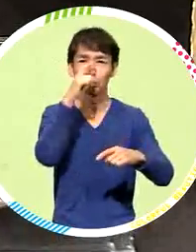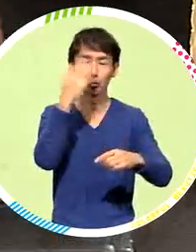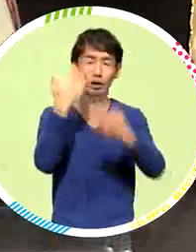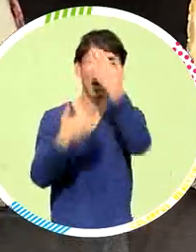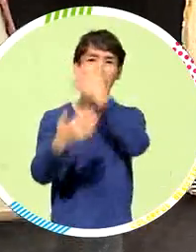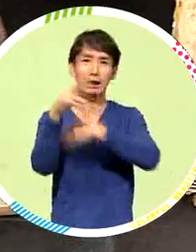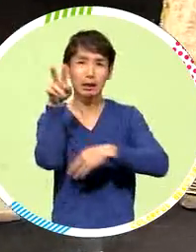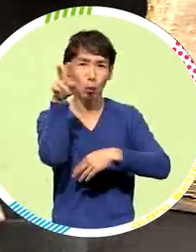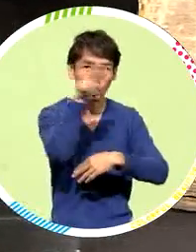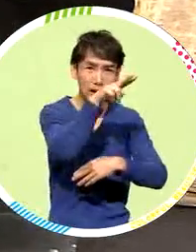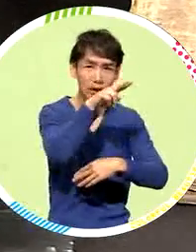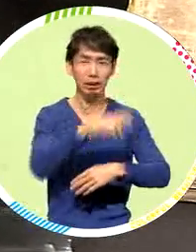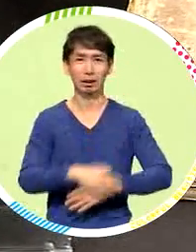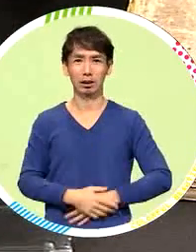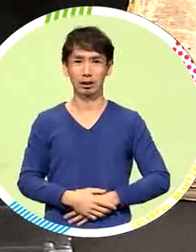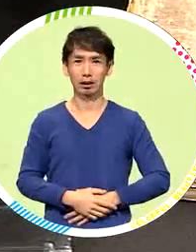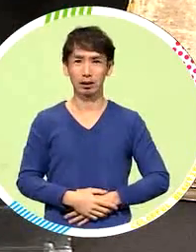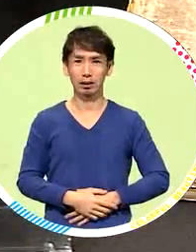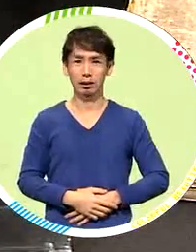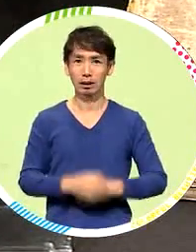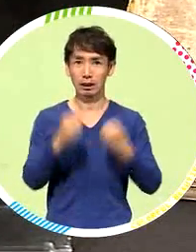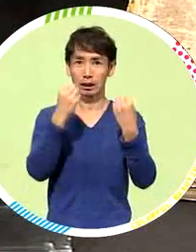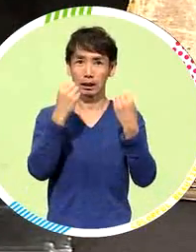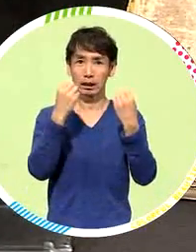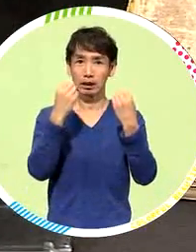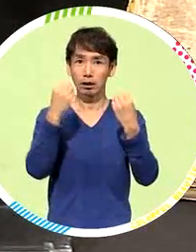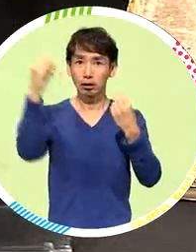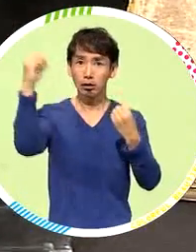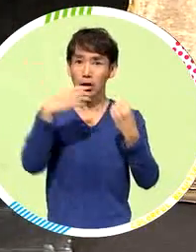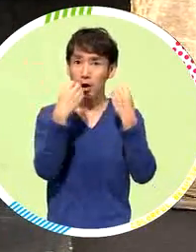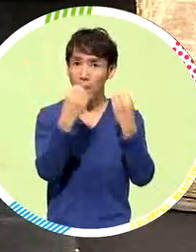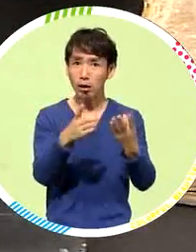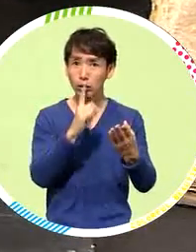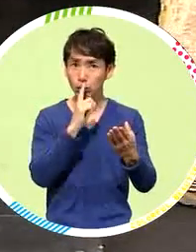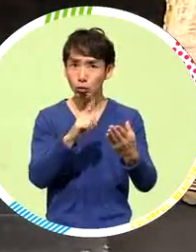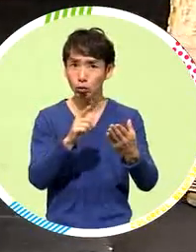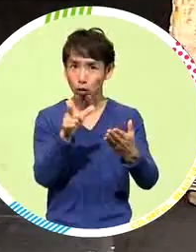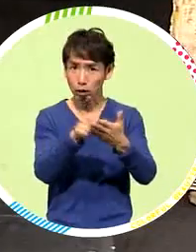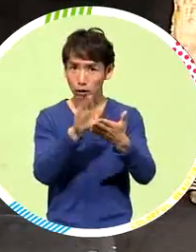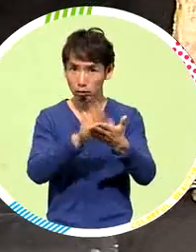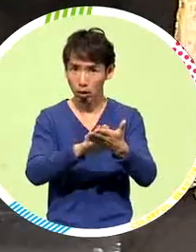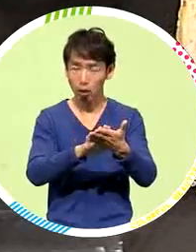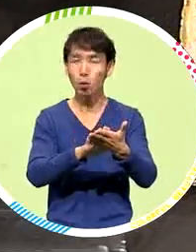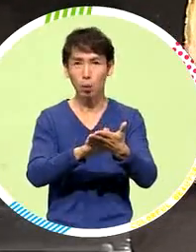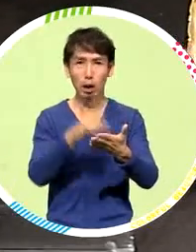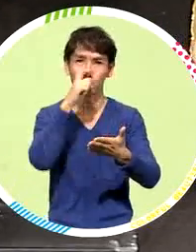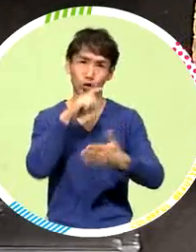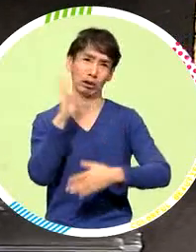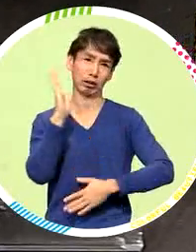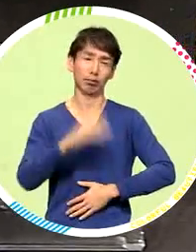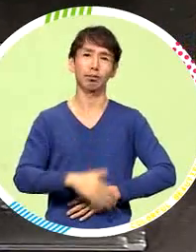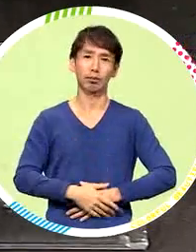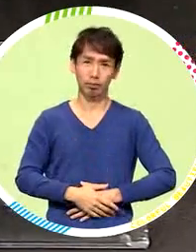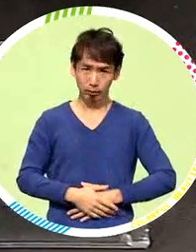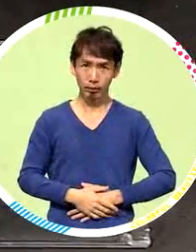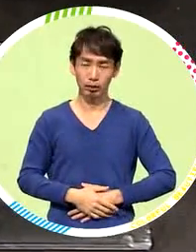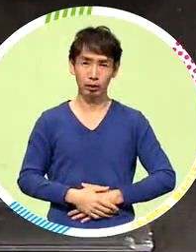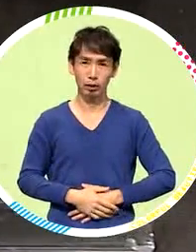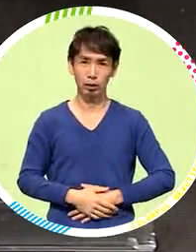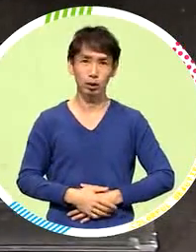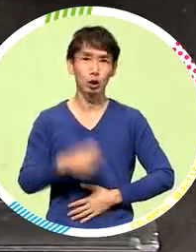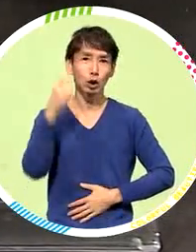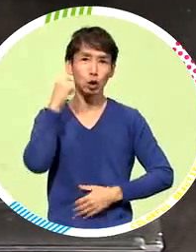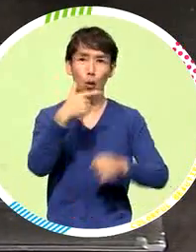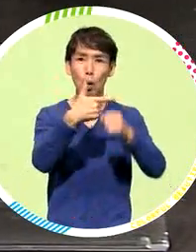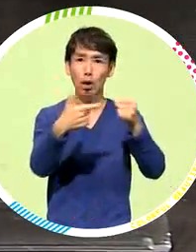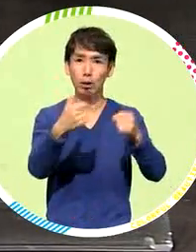クロスかやはり新たに書いてあるとことですか件白はですもうちょっと古くてですね昭和6年に作っ